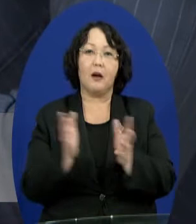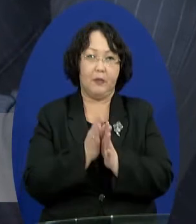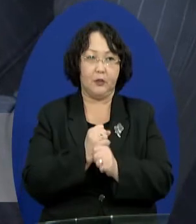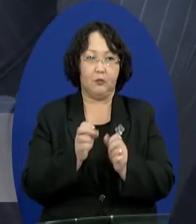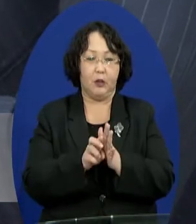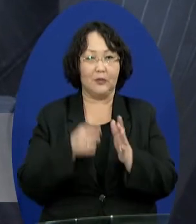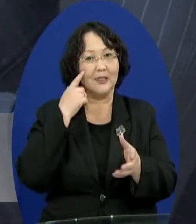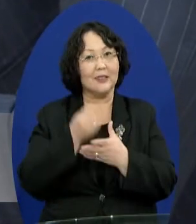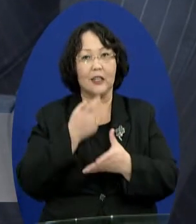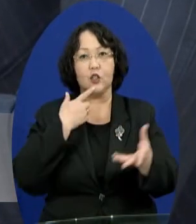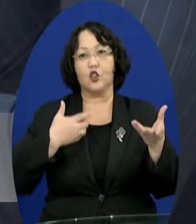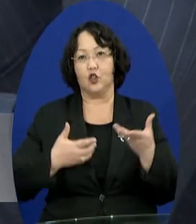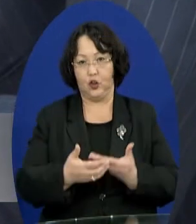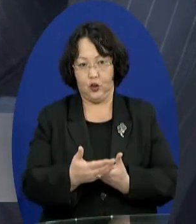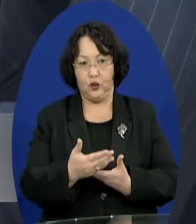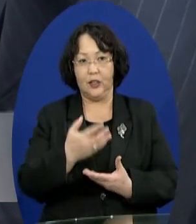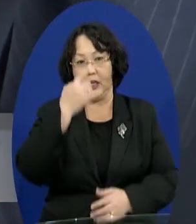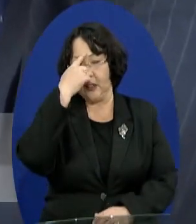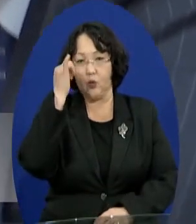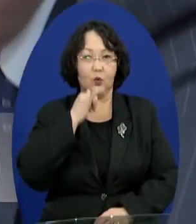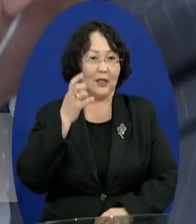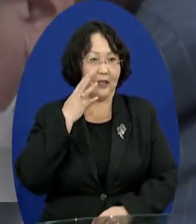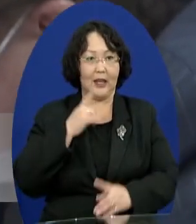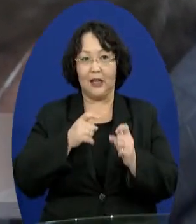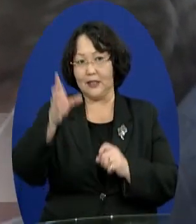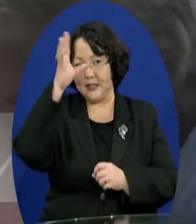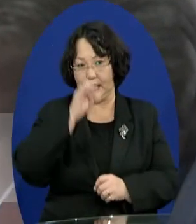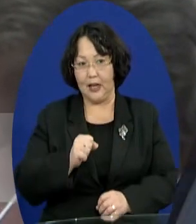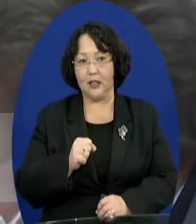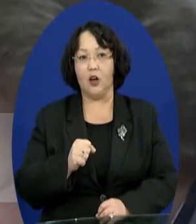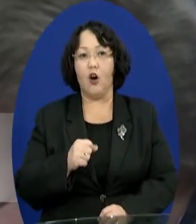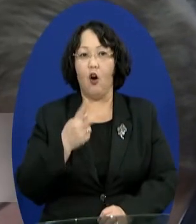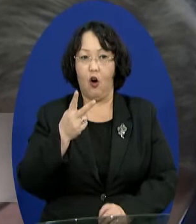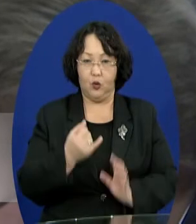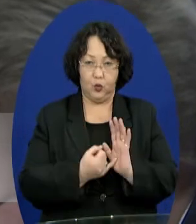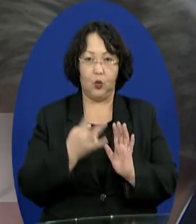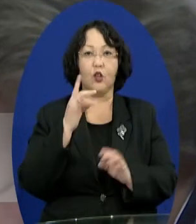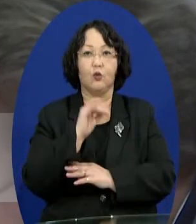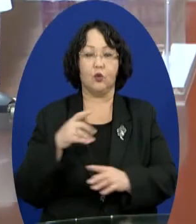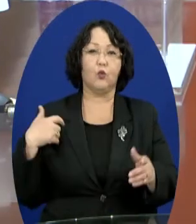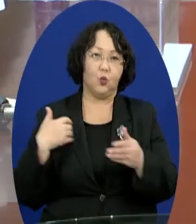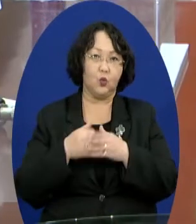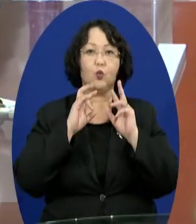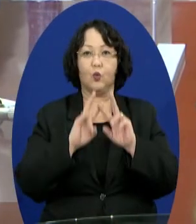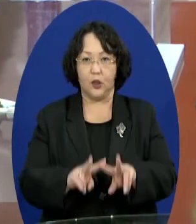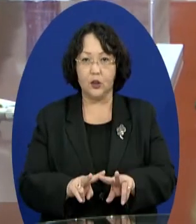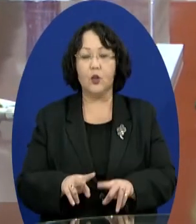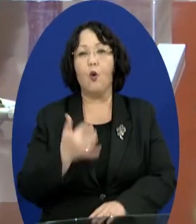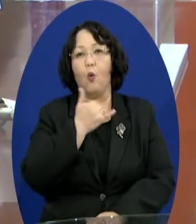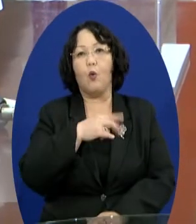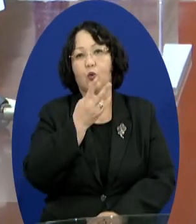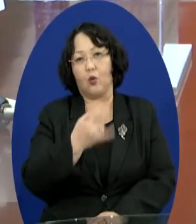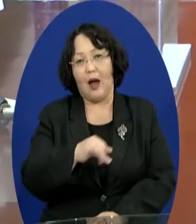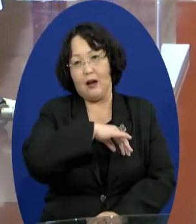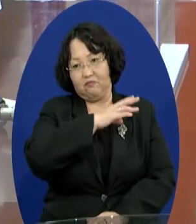талаар санал цэлцлээ. Бүгд найрамдах нэгдэх улсын гадаад харилцааны сайдын айлчлал энэ сарын 26-ны хүртэл үргэлжлэх юм байна. Энэ хугацаанд уул уурхай сайд